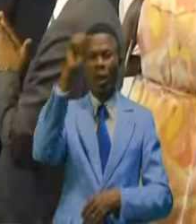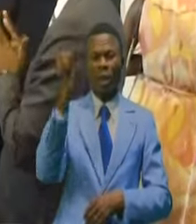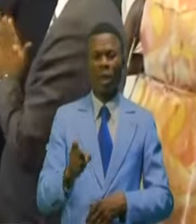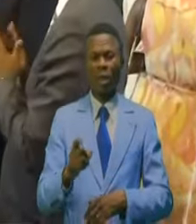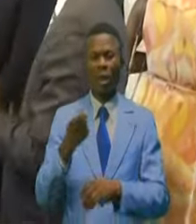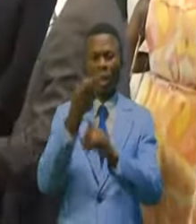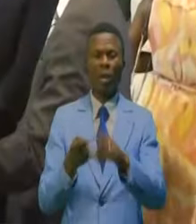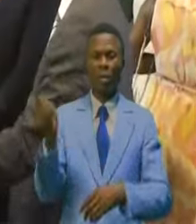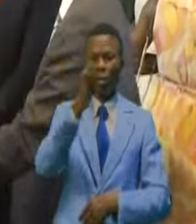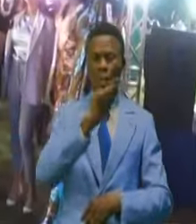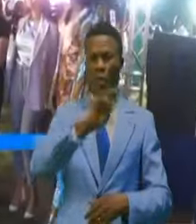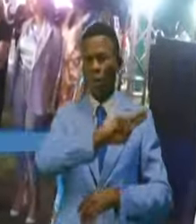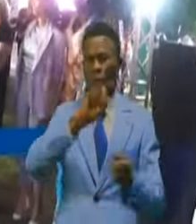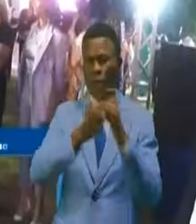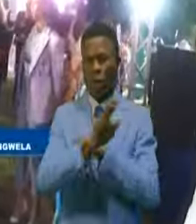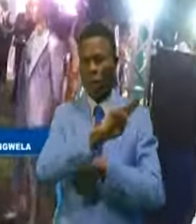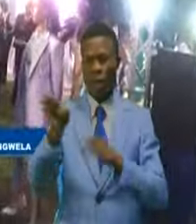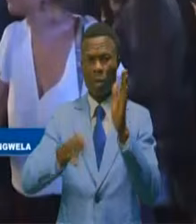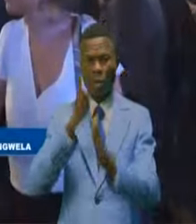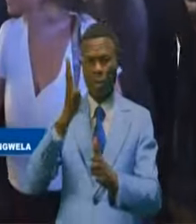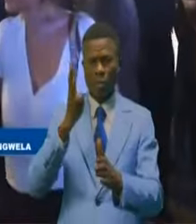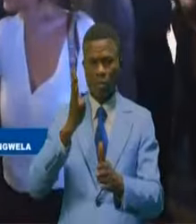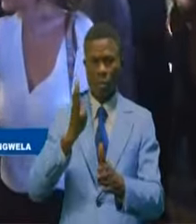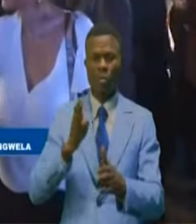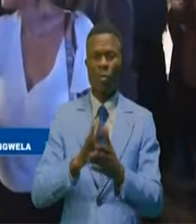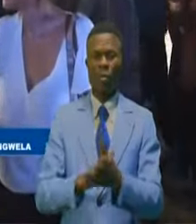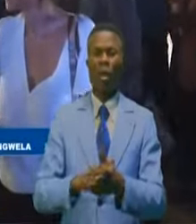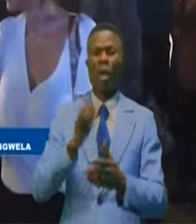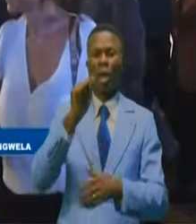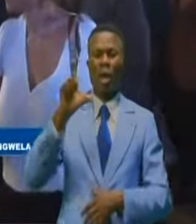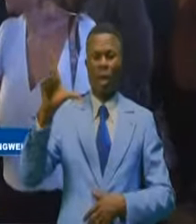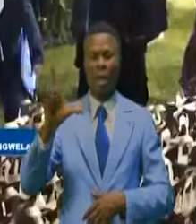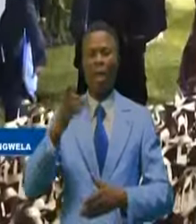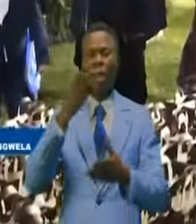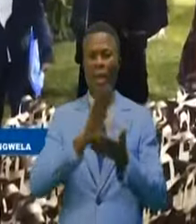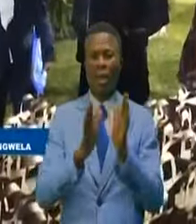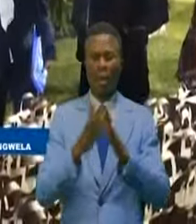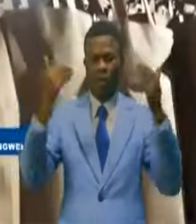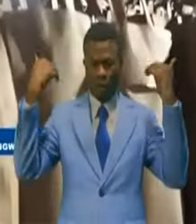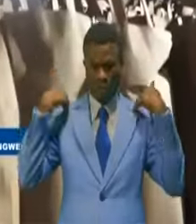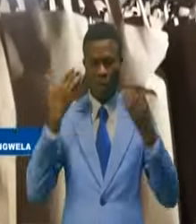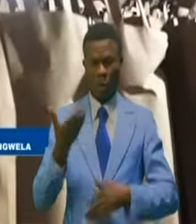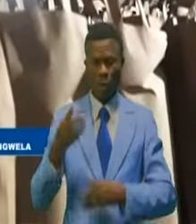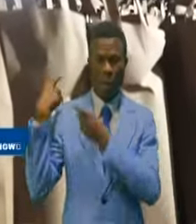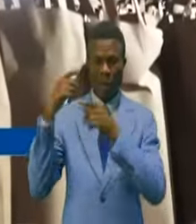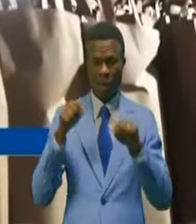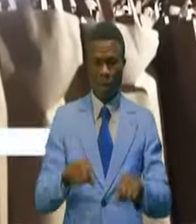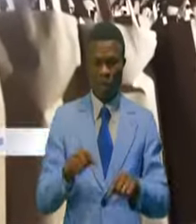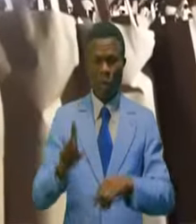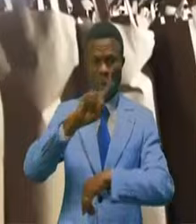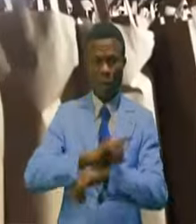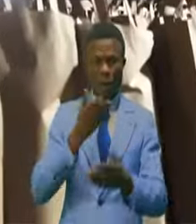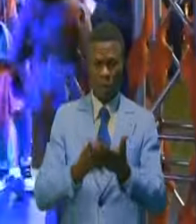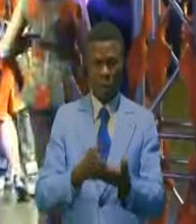a changé en 2014 lorsque Willem Alexander a accédé au trône. Depuis lors, cette